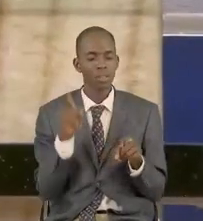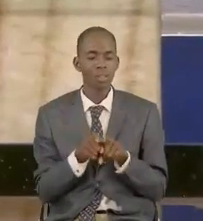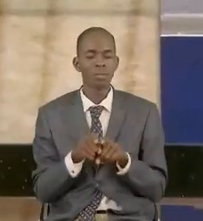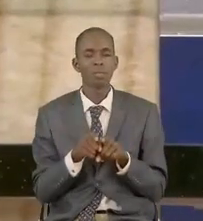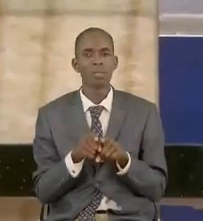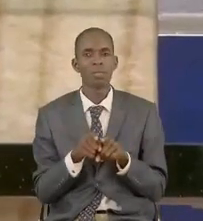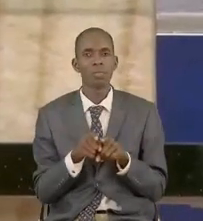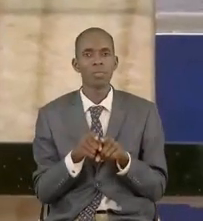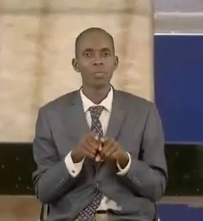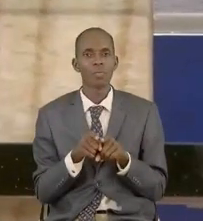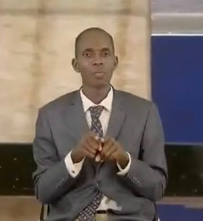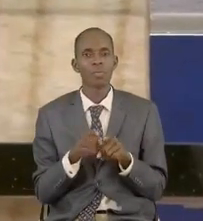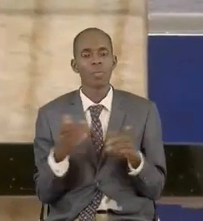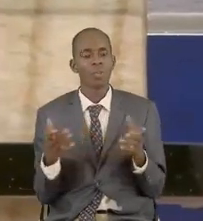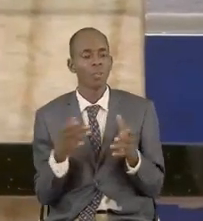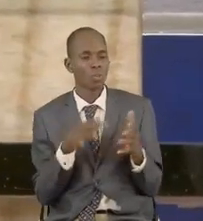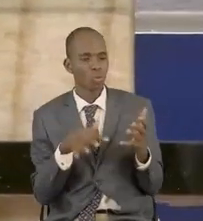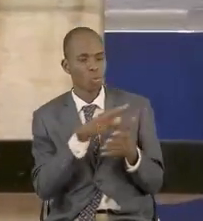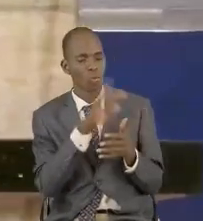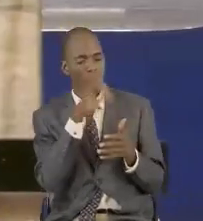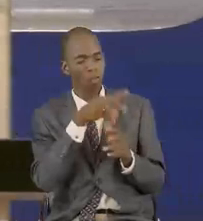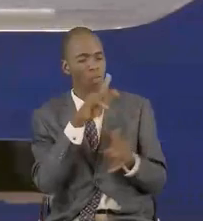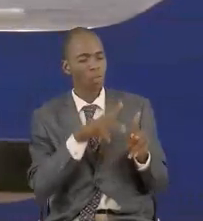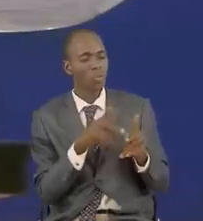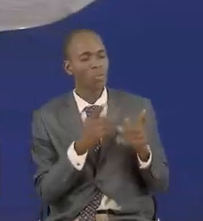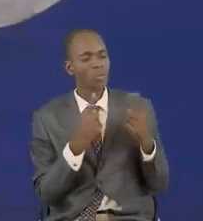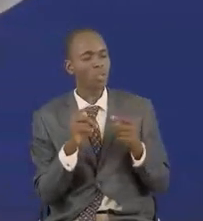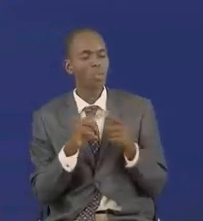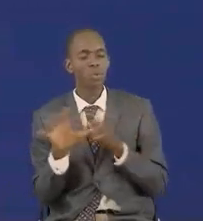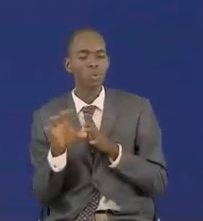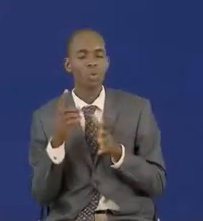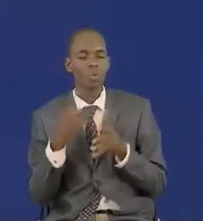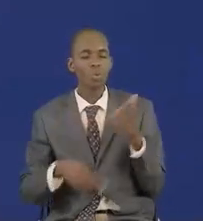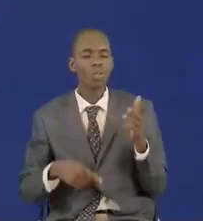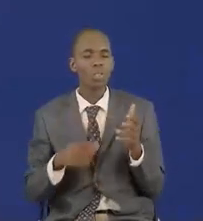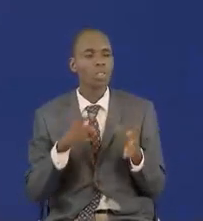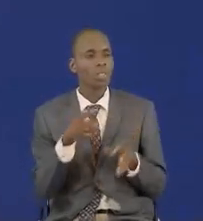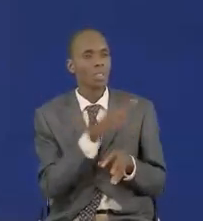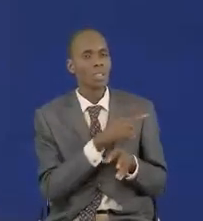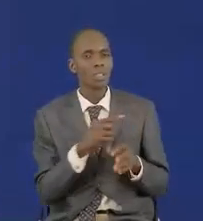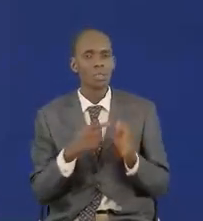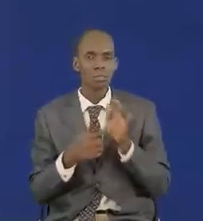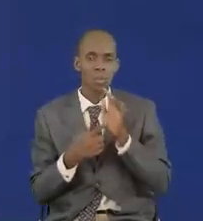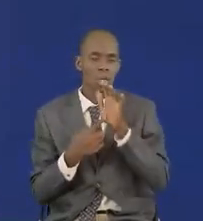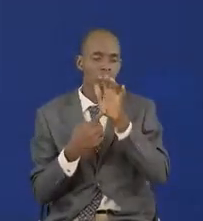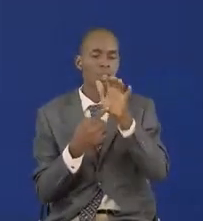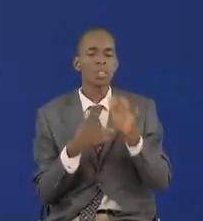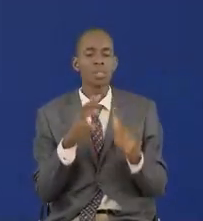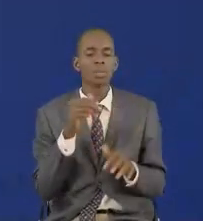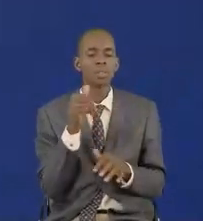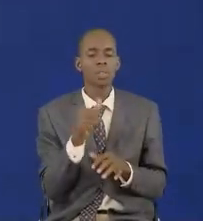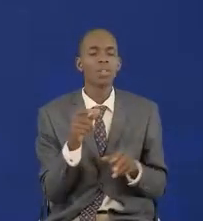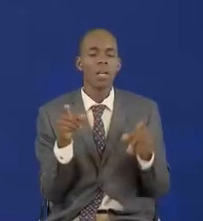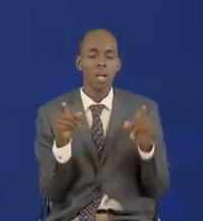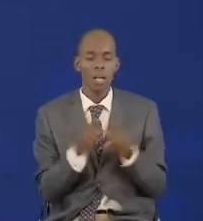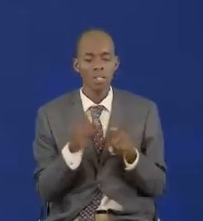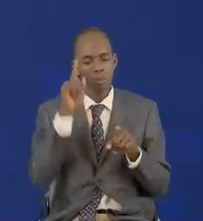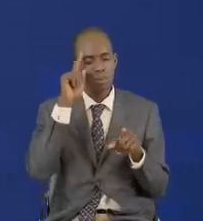qu'est-ce qu'il essayait de faire numéro 1 il pour il s'auto pour clamer frère